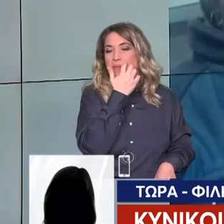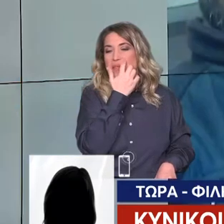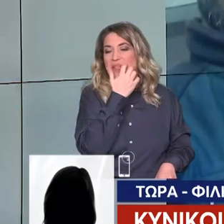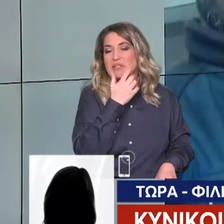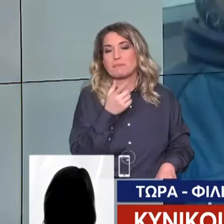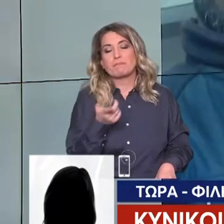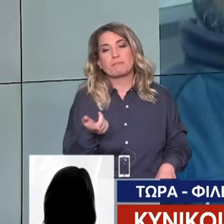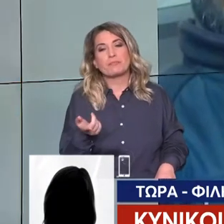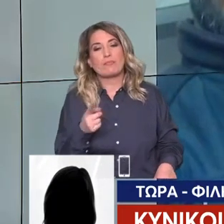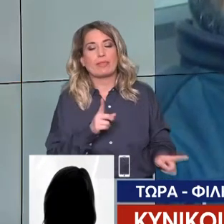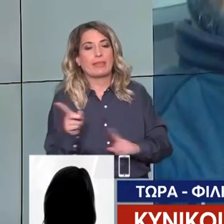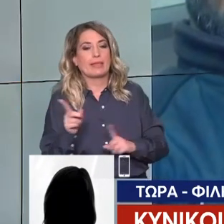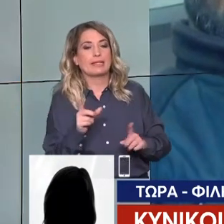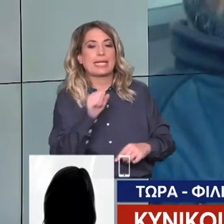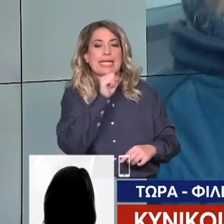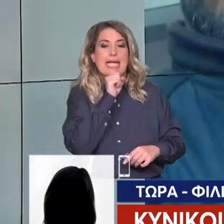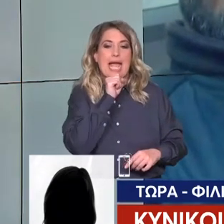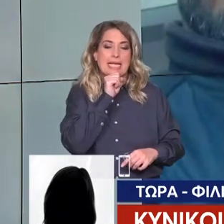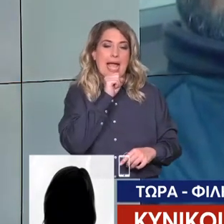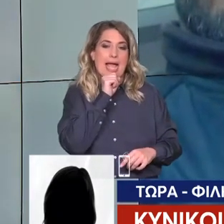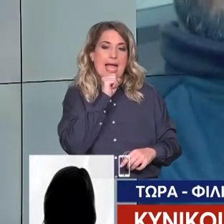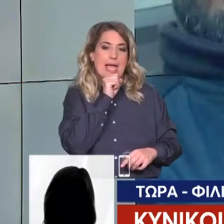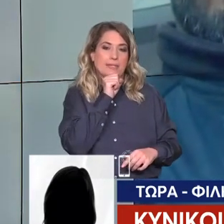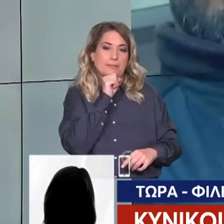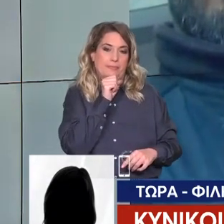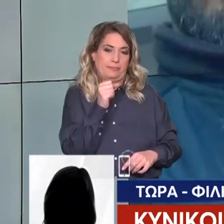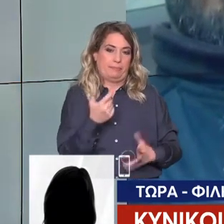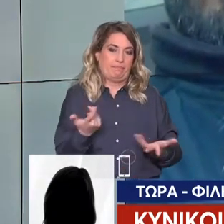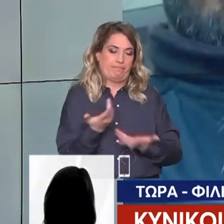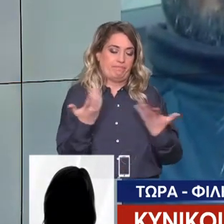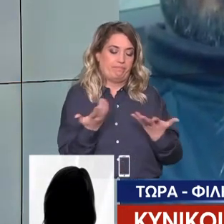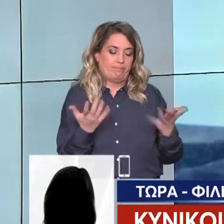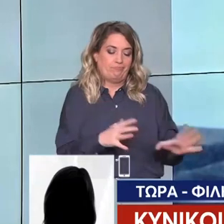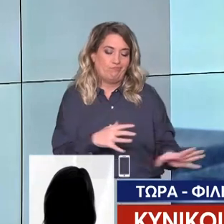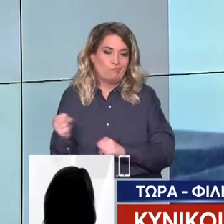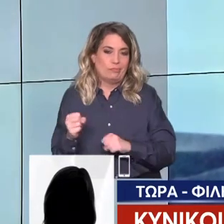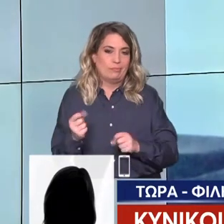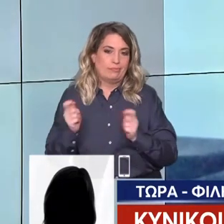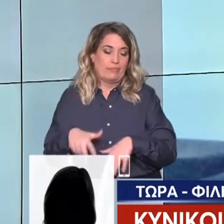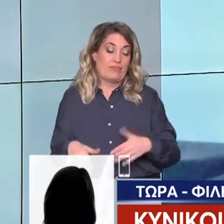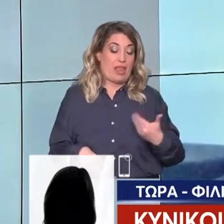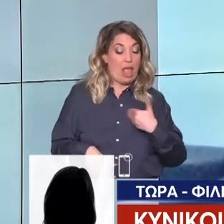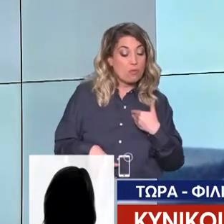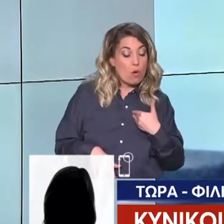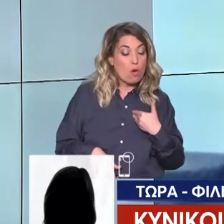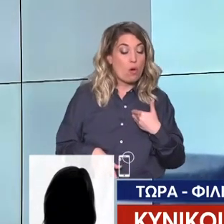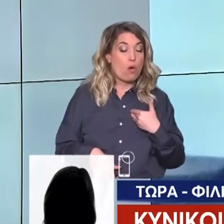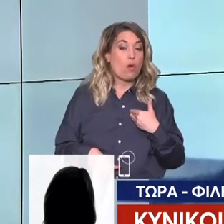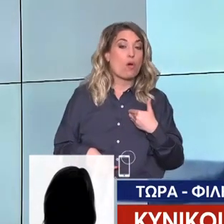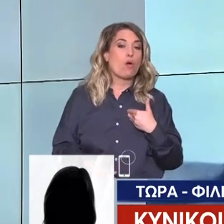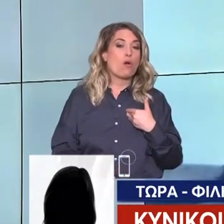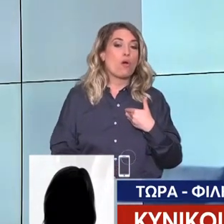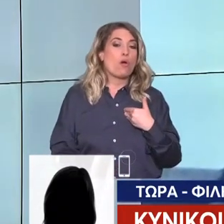της, μαζί με τη γιαγιά των παιδιών, εγώ και ο γαμπρός της αδερφής